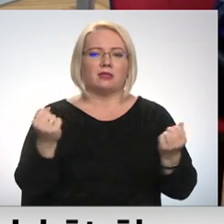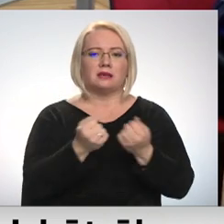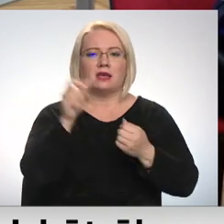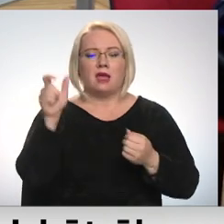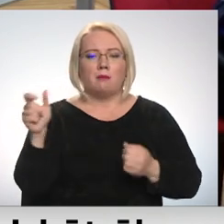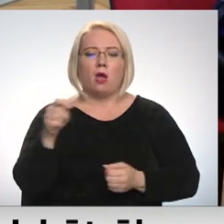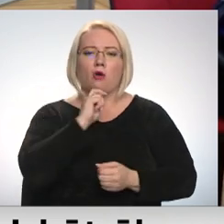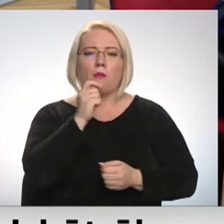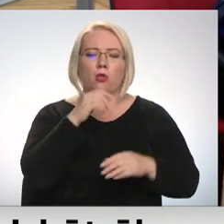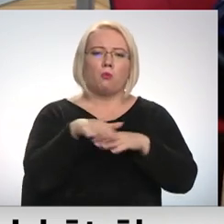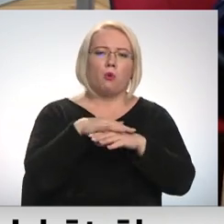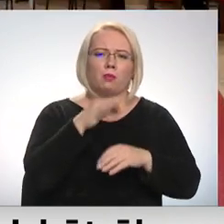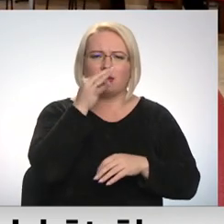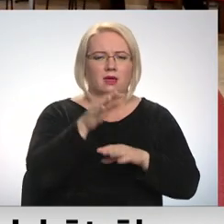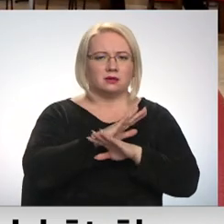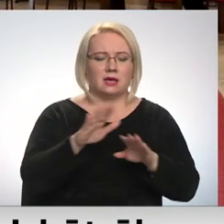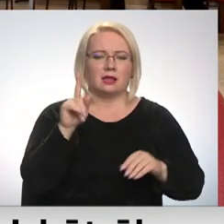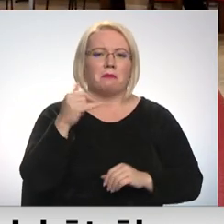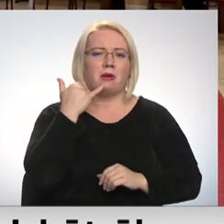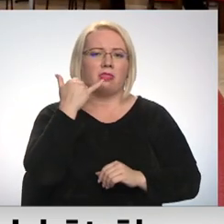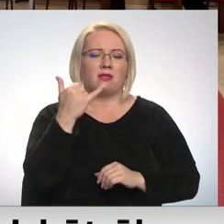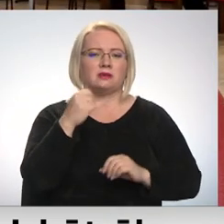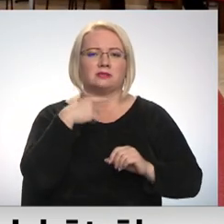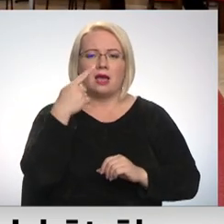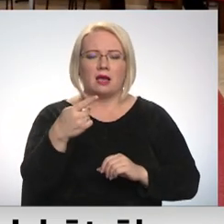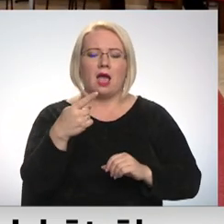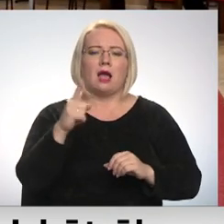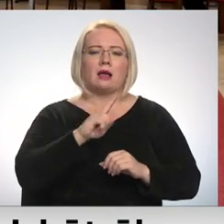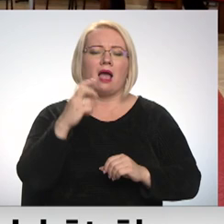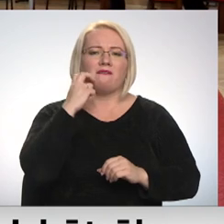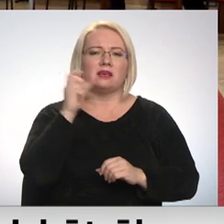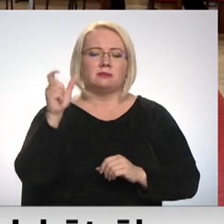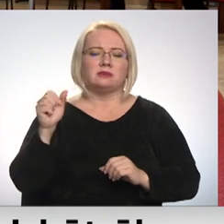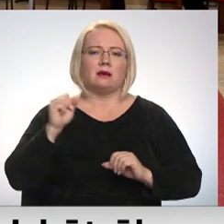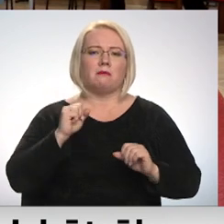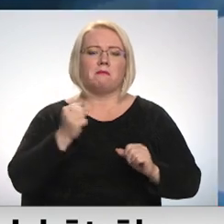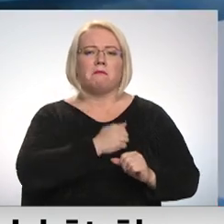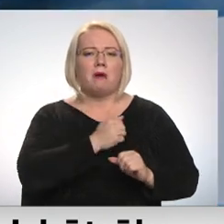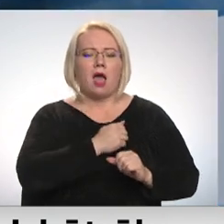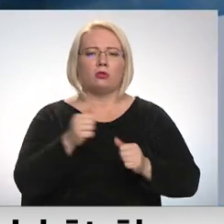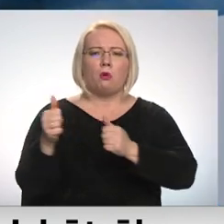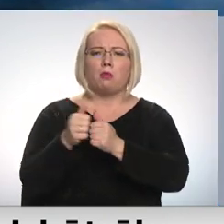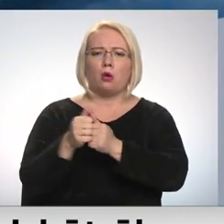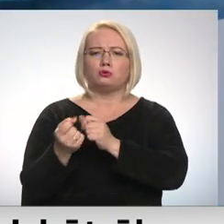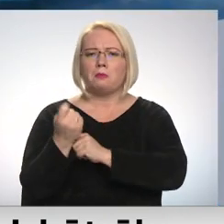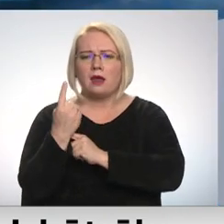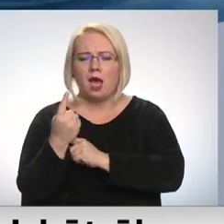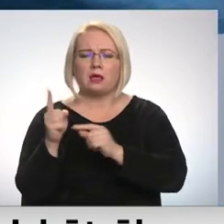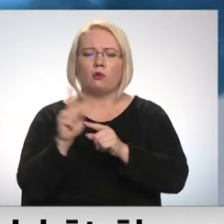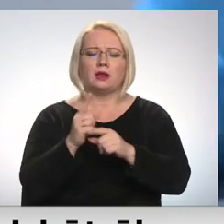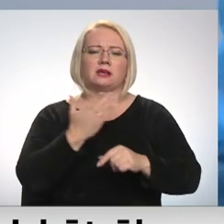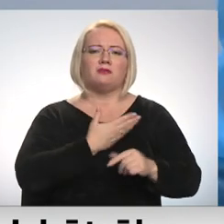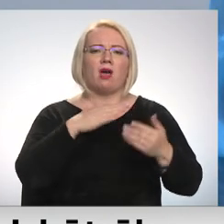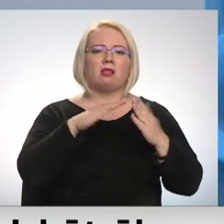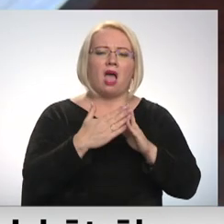publiski sniegt atsakās, vien pa telefonu stāsta, ka seņorus, attur bailes no vakcīnas blakusparādībām, uzskats, ka dzīvojot laukos